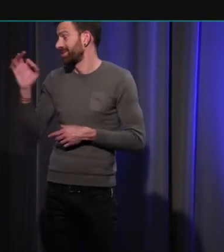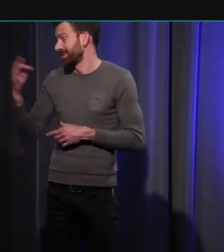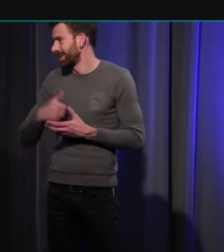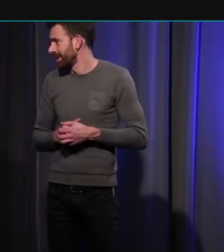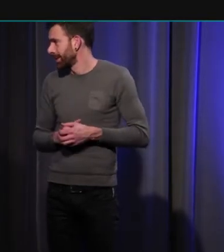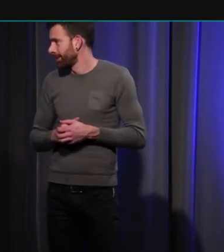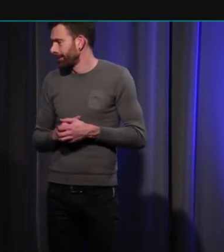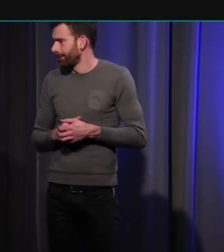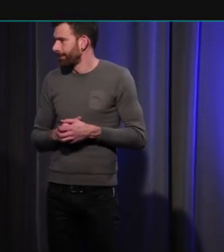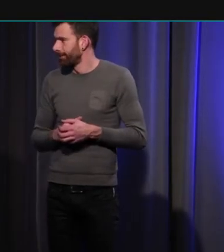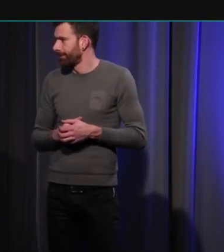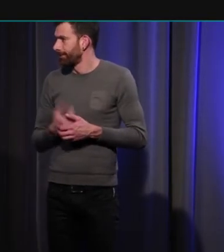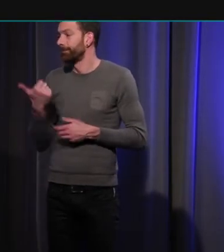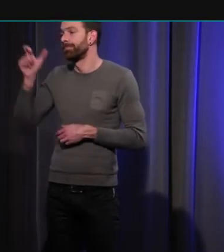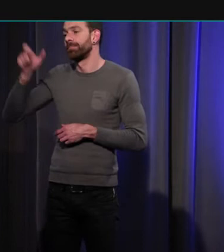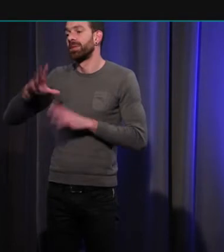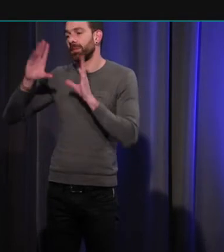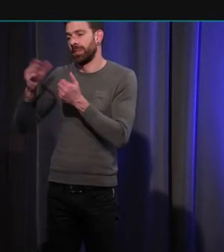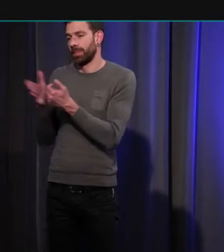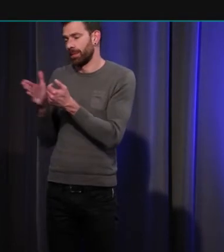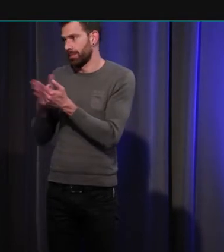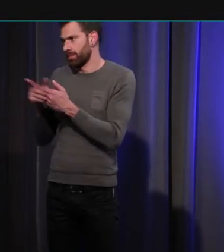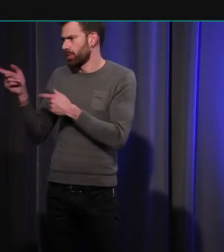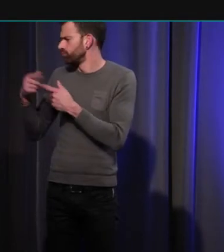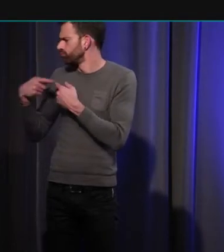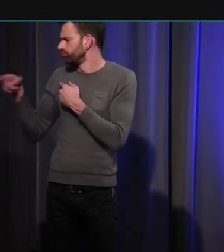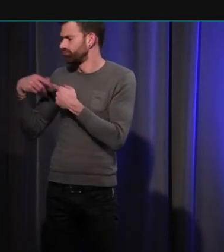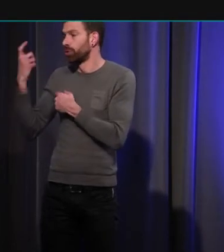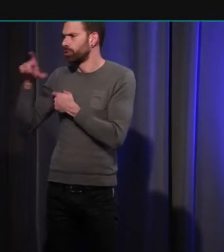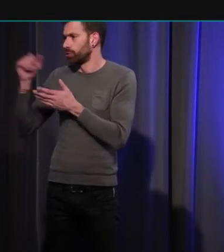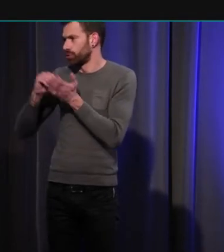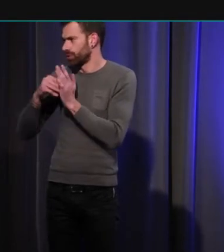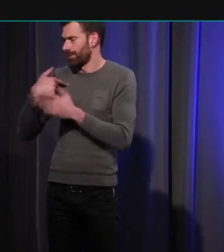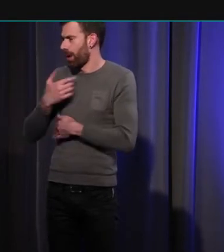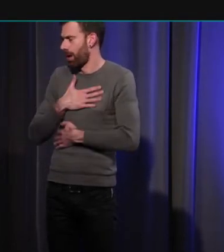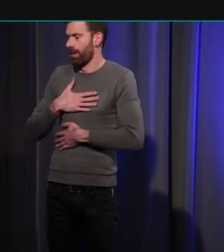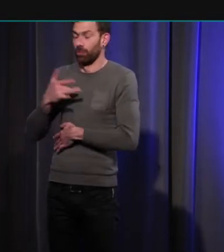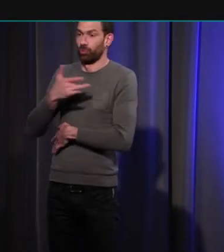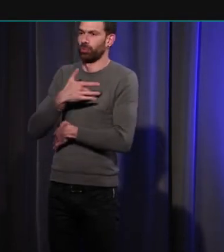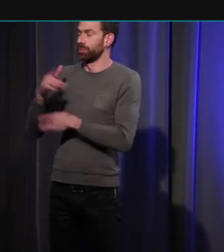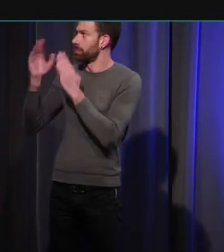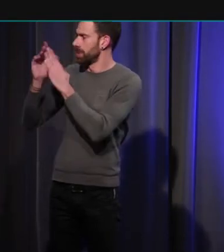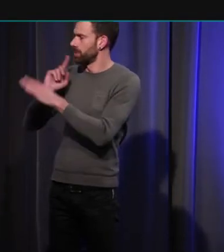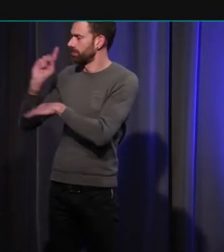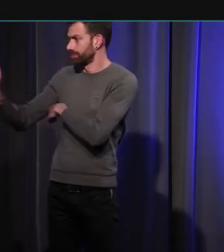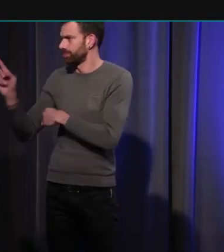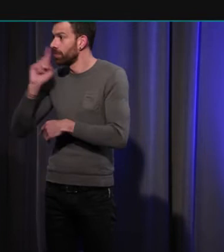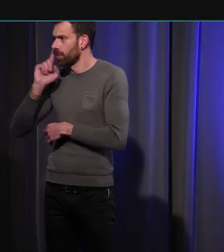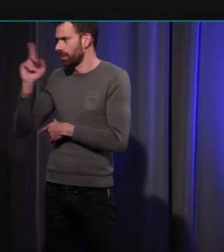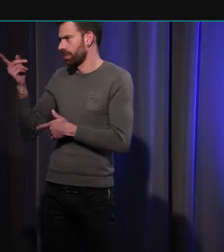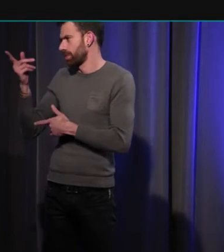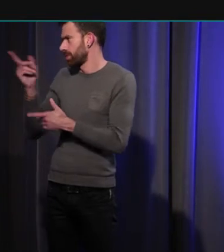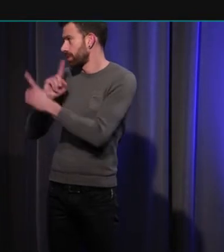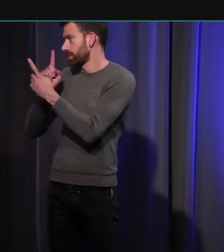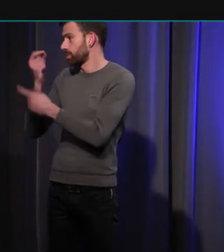il ya quelqu'un qui habitait tout près d'ici à 2 5 mètres j'étais très ému de passer devant sa maison parce que j'y allais souvent qui s'appelait jacques